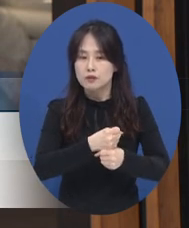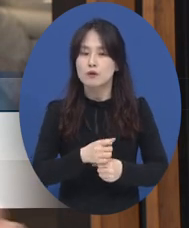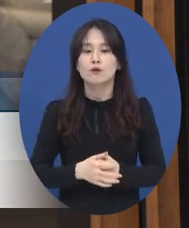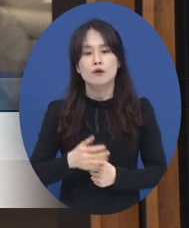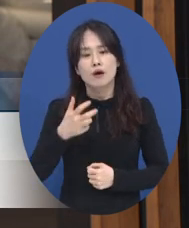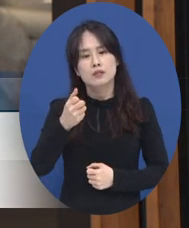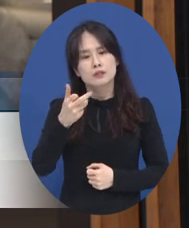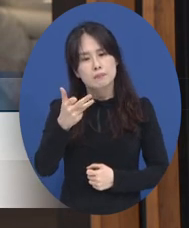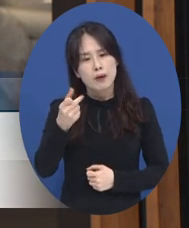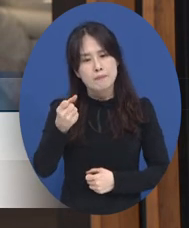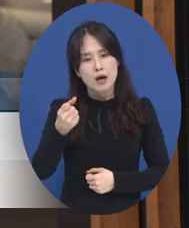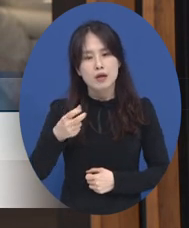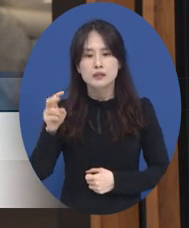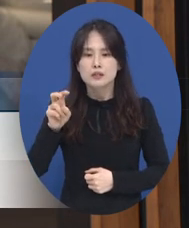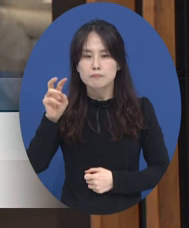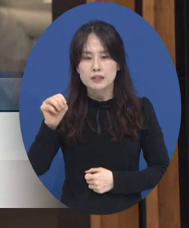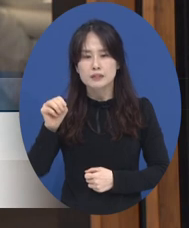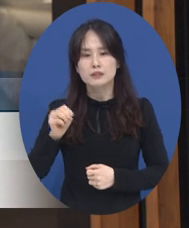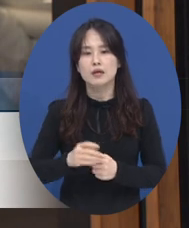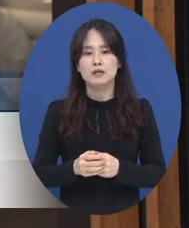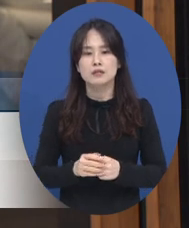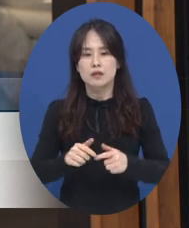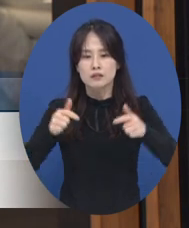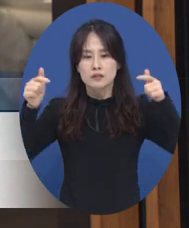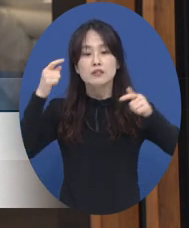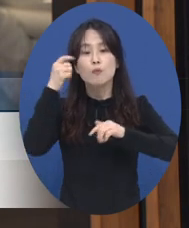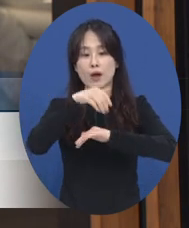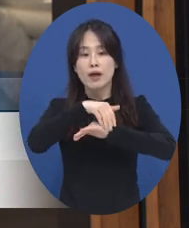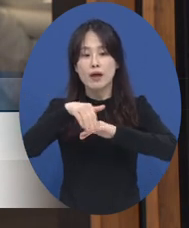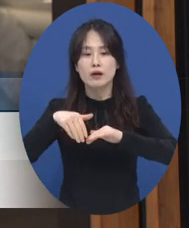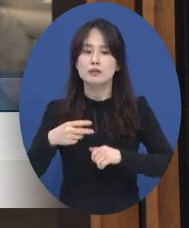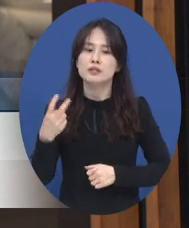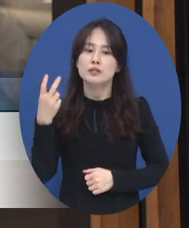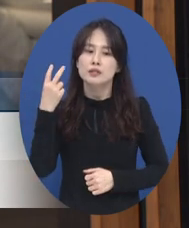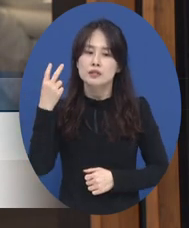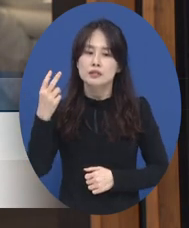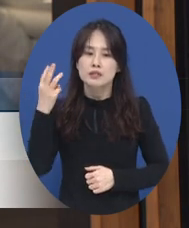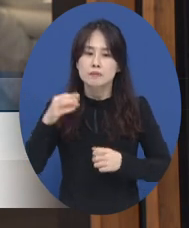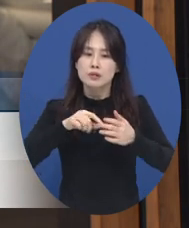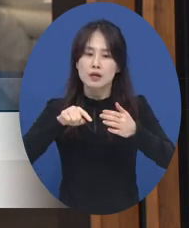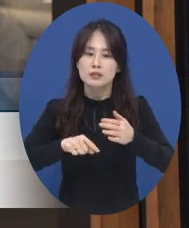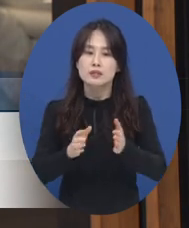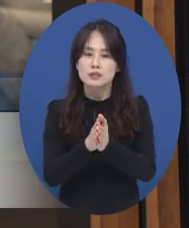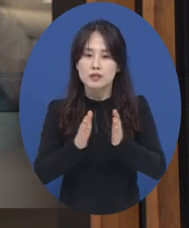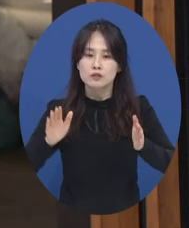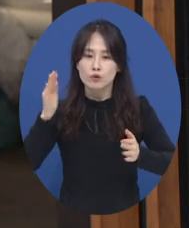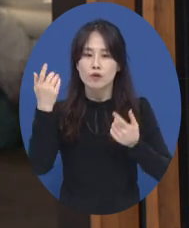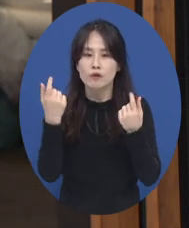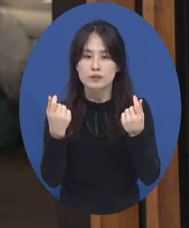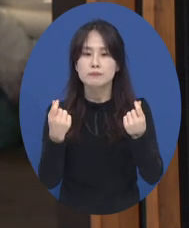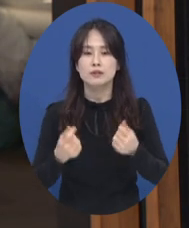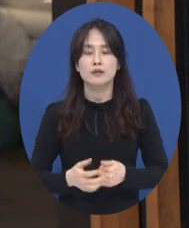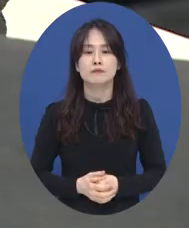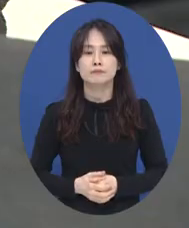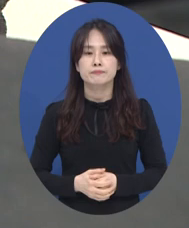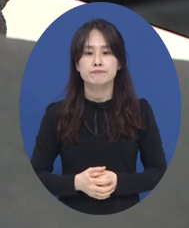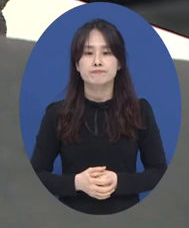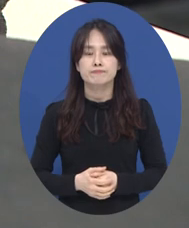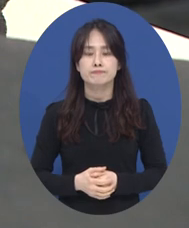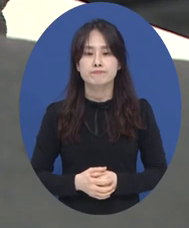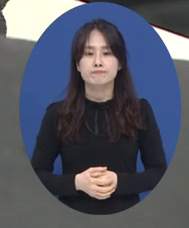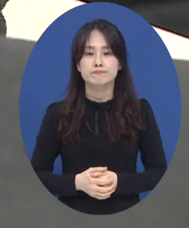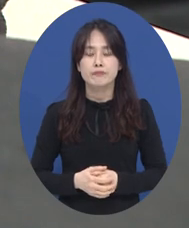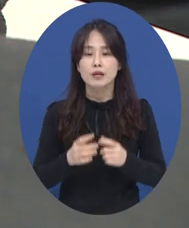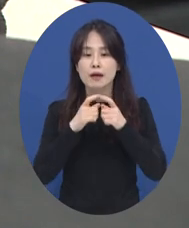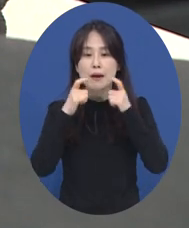장, 그래서 20만 장까지 생산 계획을 늘리고 있고요. 아마 그게 2, 3일 안에 시작이 될 것으로 보입니다.